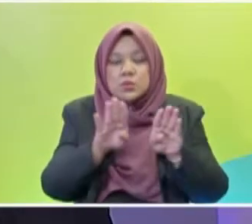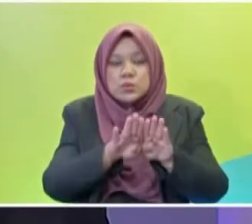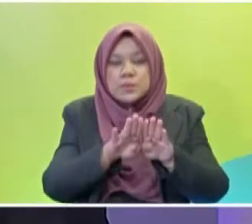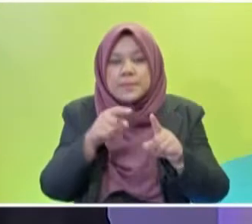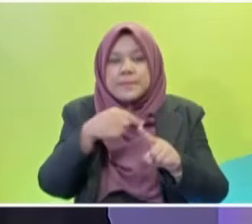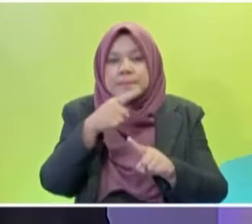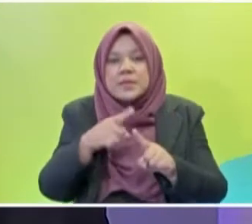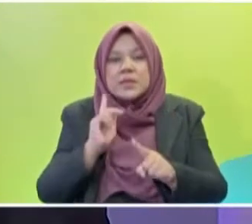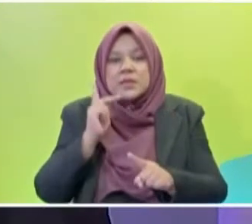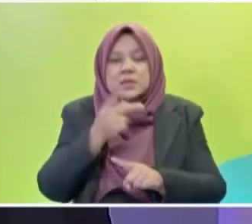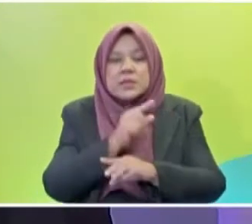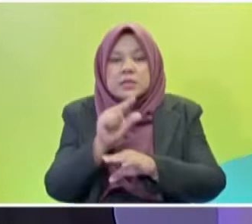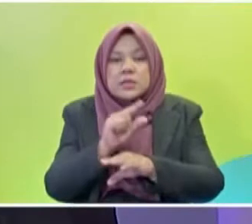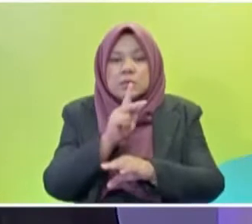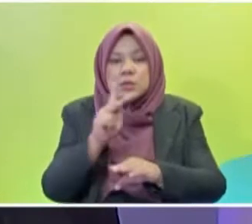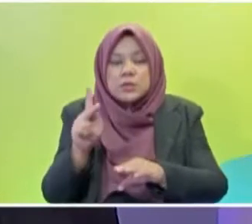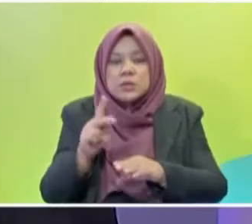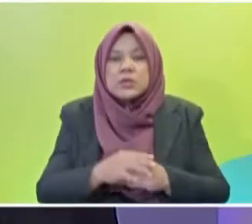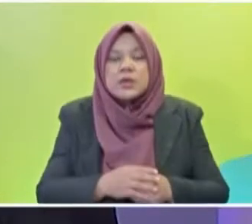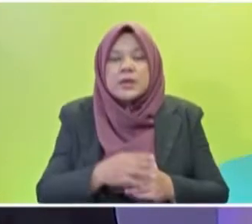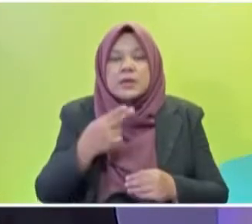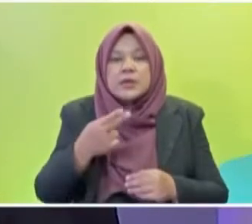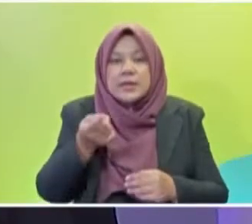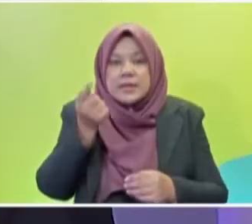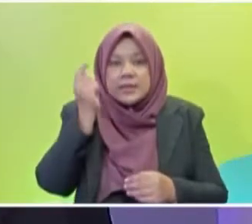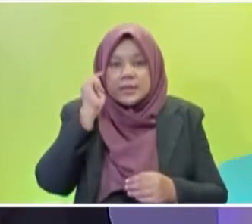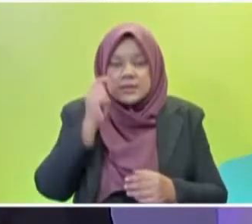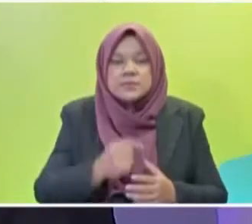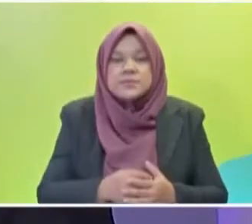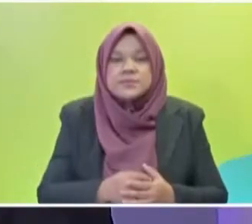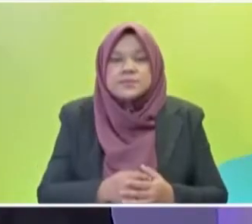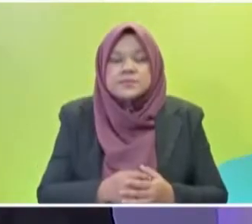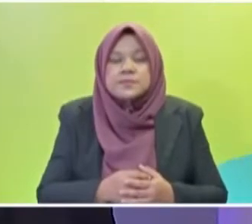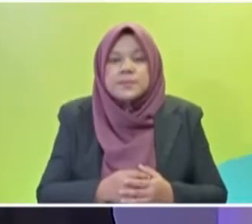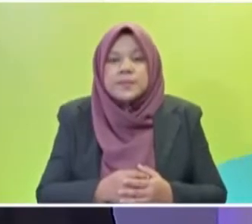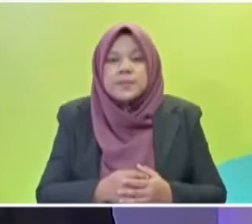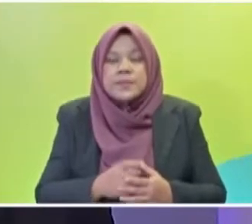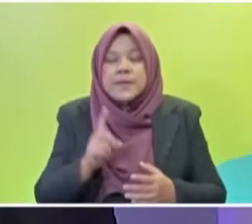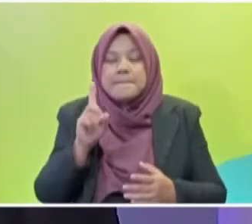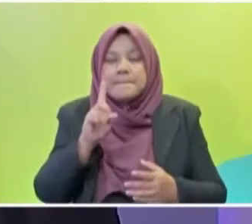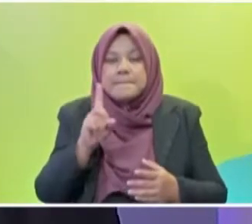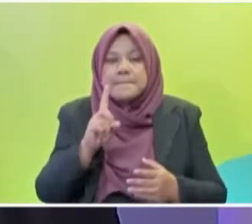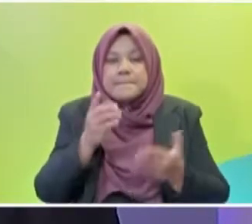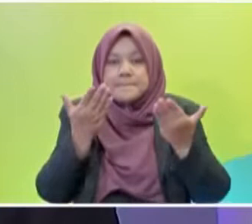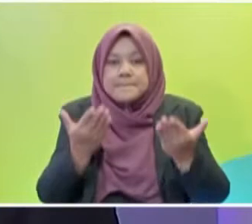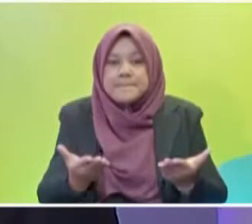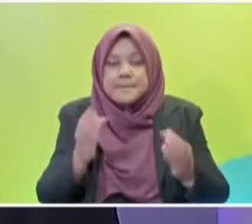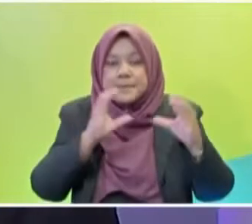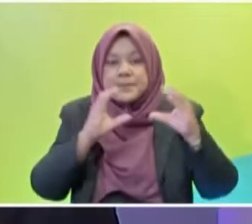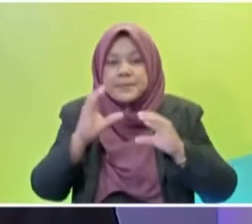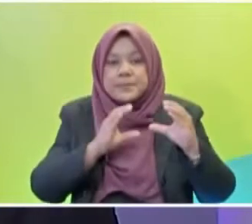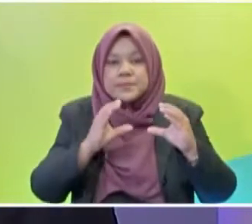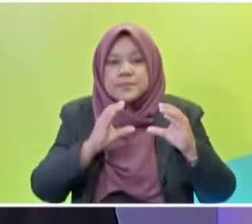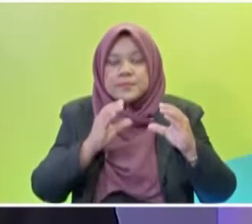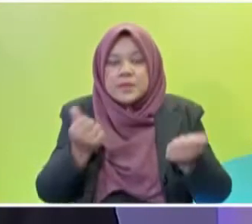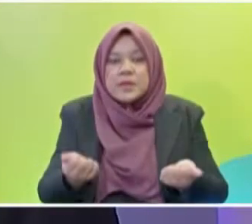gunakan jet hidrolik tadi ataupun sistem hidrolik tadi, okey, di mana beban di antara kereta tadi yang kita